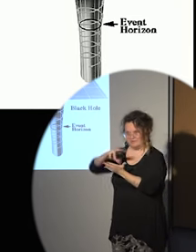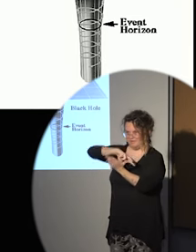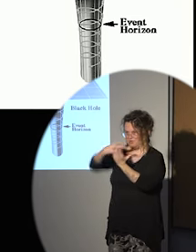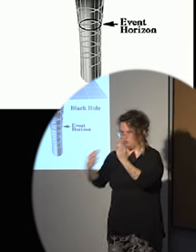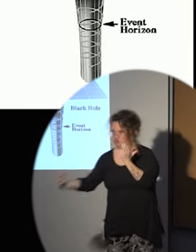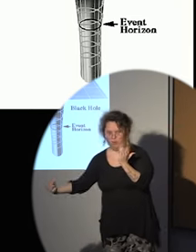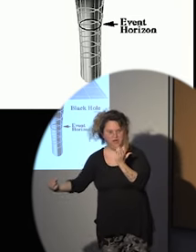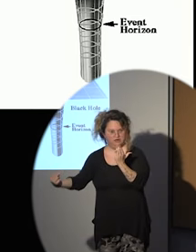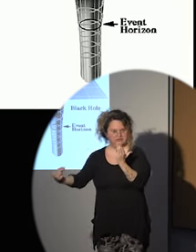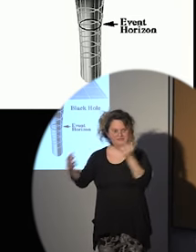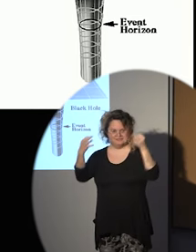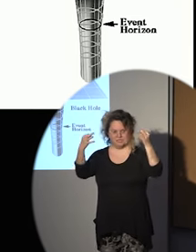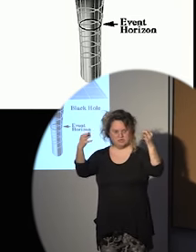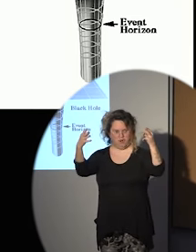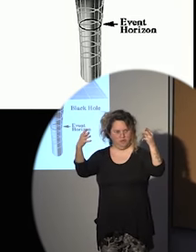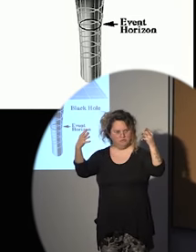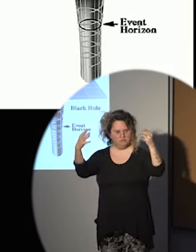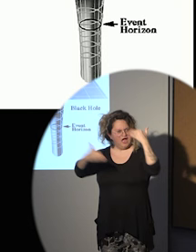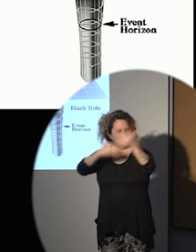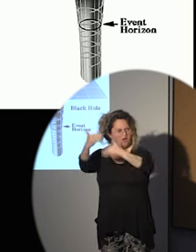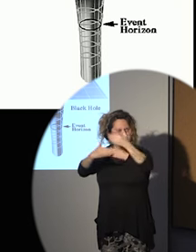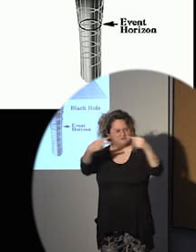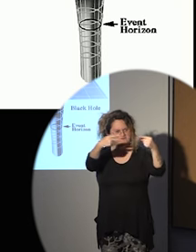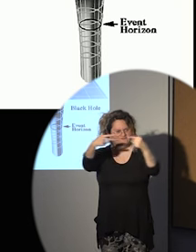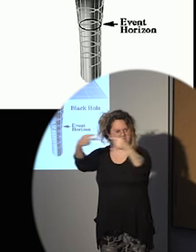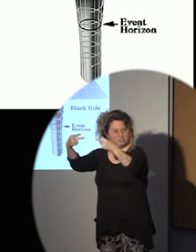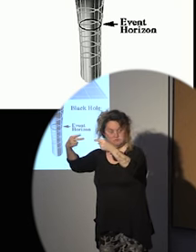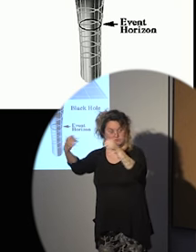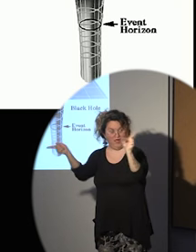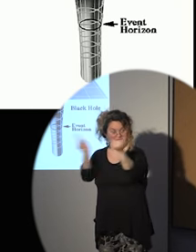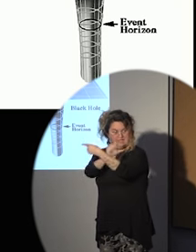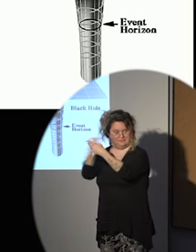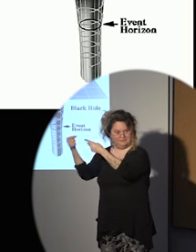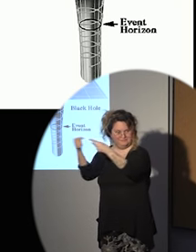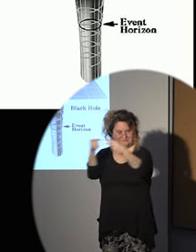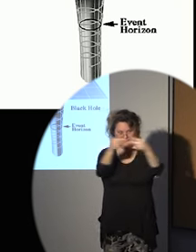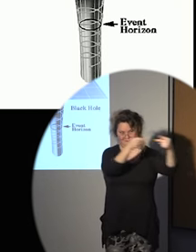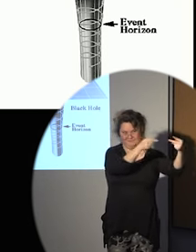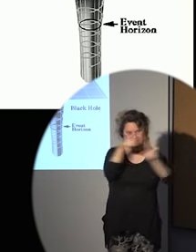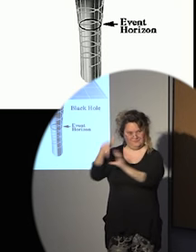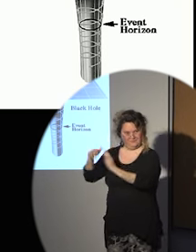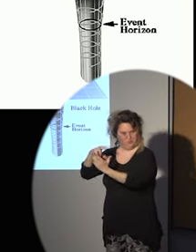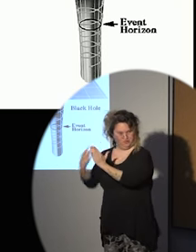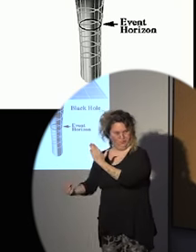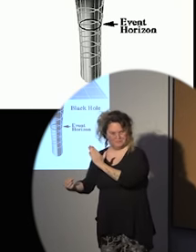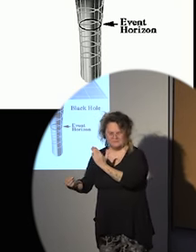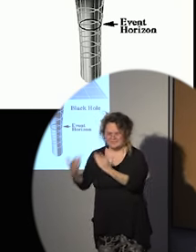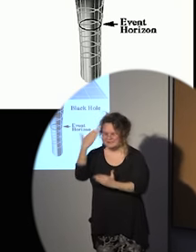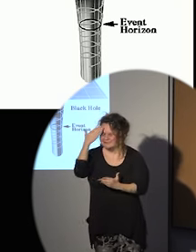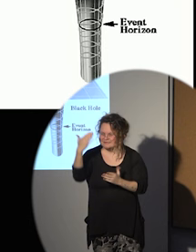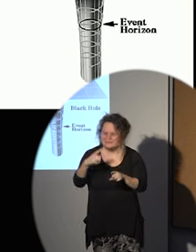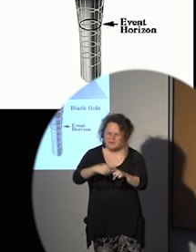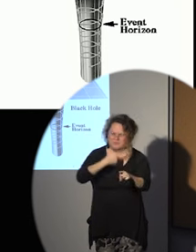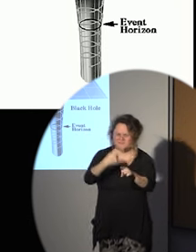Et certains d'entre vous, peut-être, ont vu le film Interstellar, je ne sais pas s'il y en a d'entre vous, c'est un des points